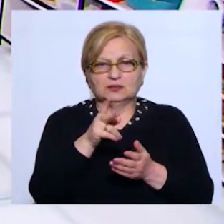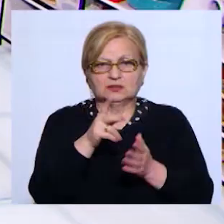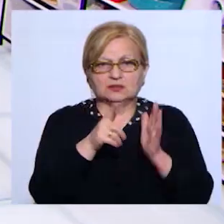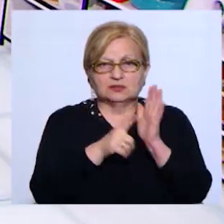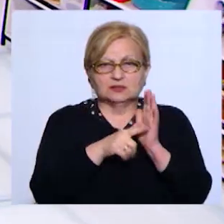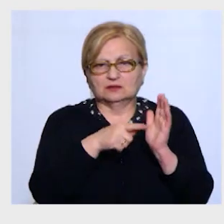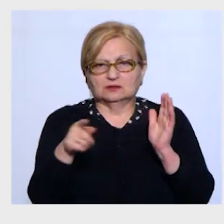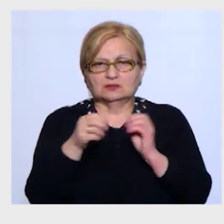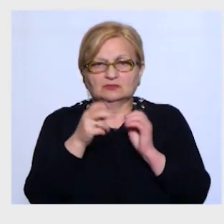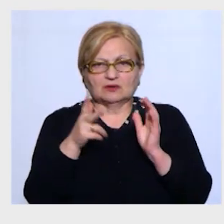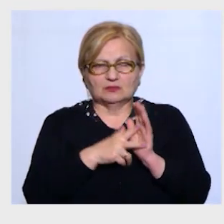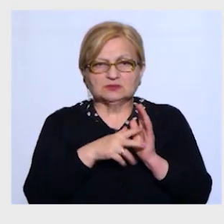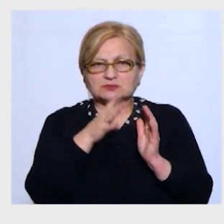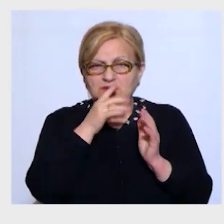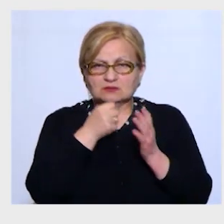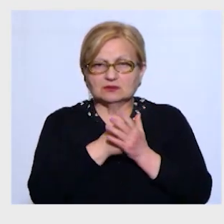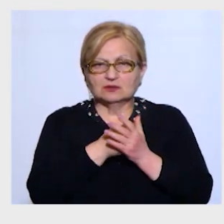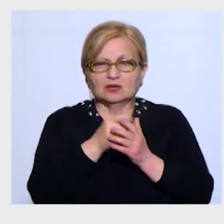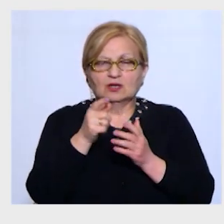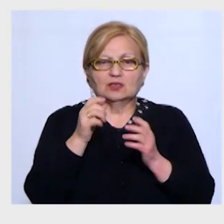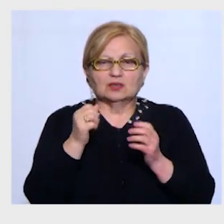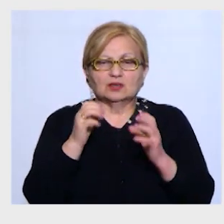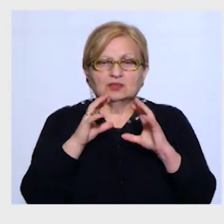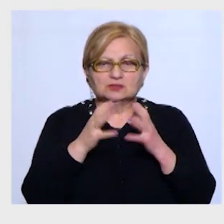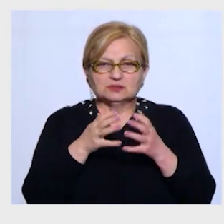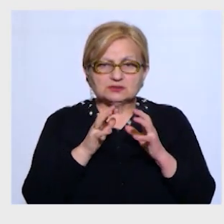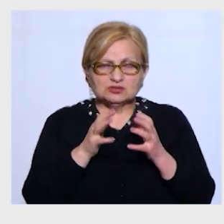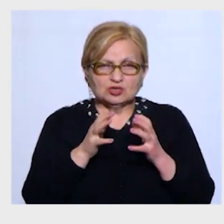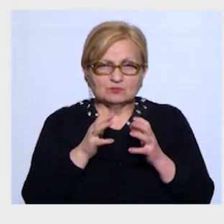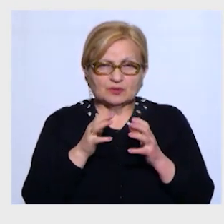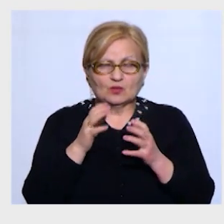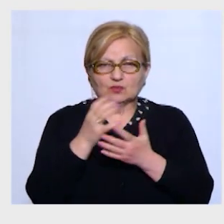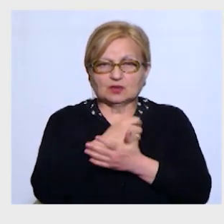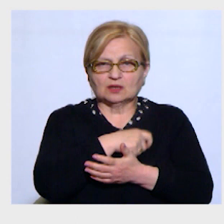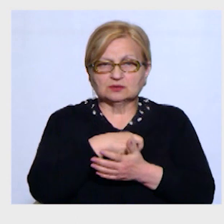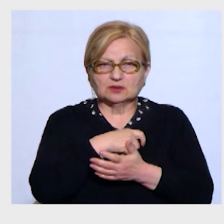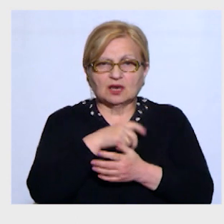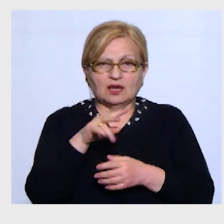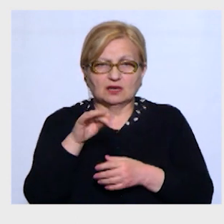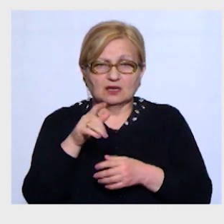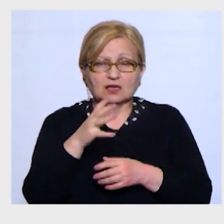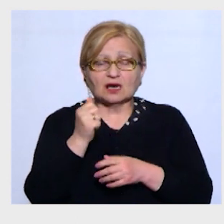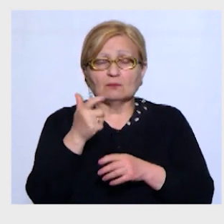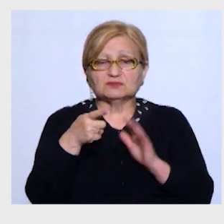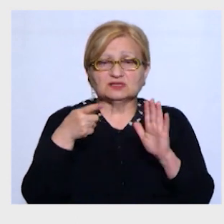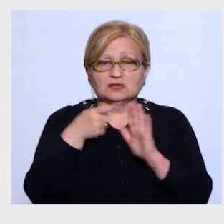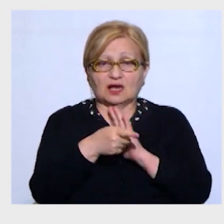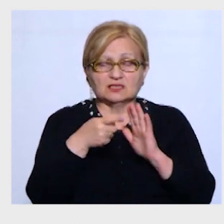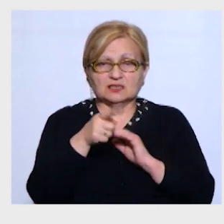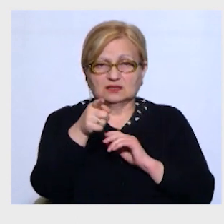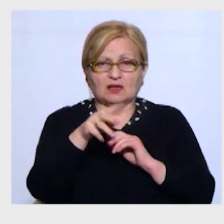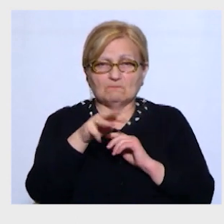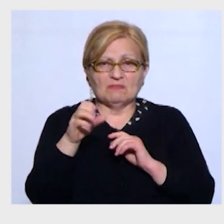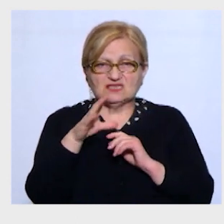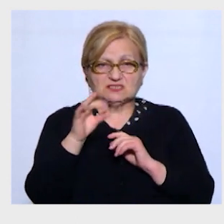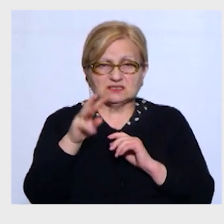2007 წლიდან 18 წლამდე ჩემპიონთა ლიგაზე, თუ არ მერევა, ეს ორი ლიგა სულ მერევა ერთმანეთში, რამდენი გოლი გაიტანა მესიმ. აი,